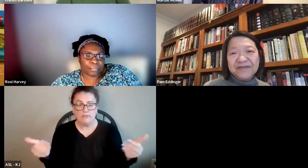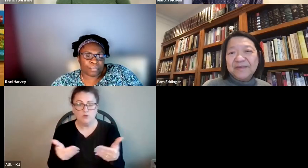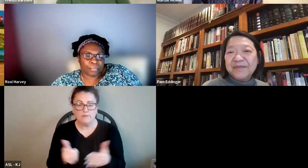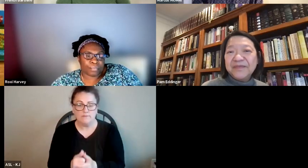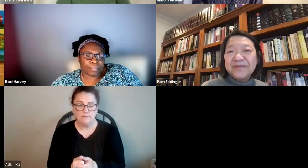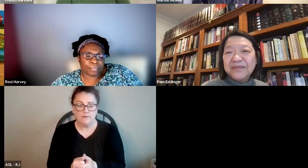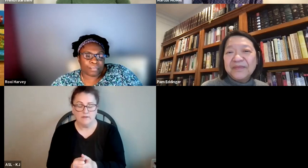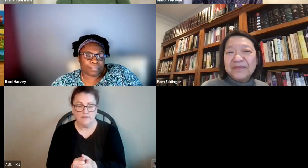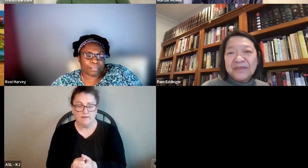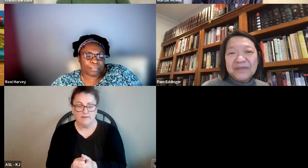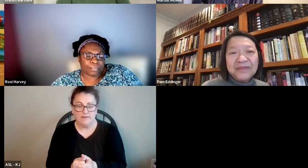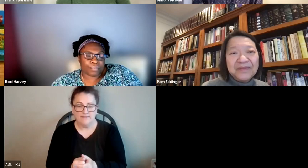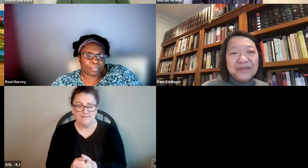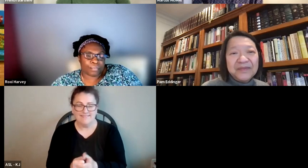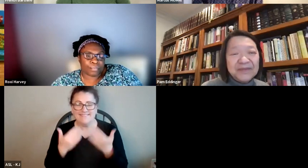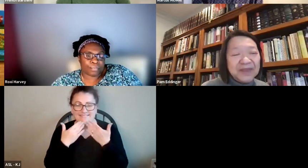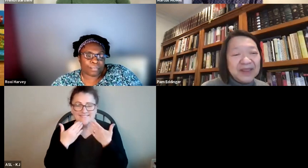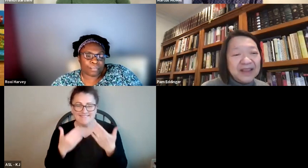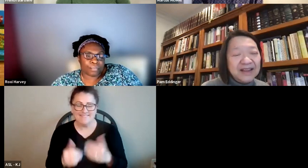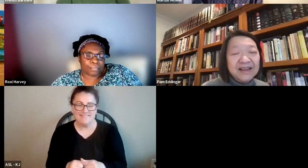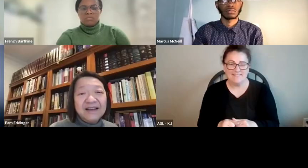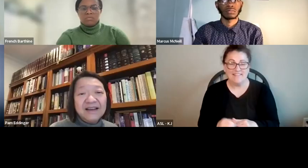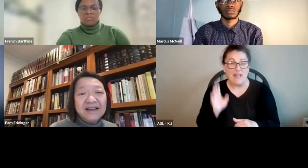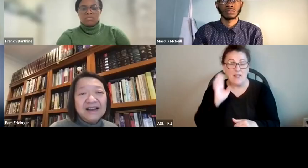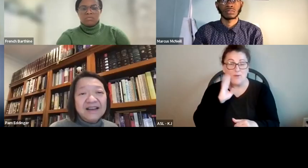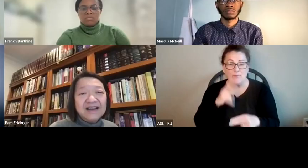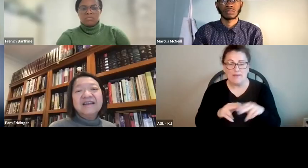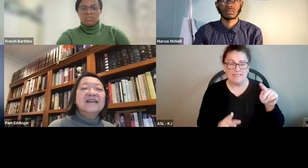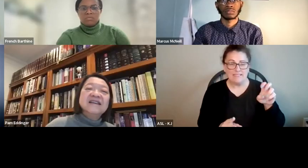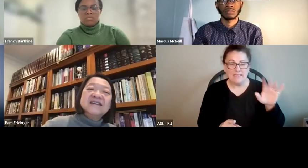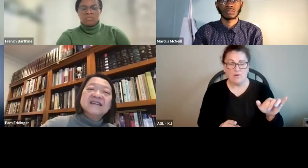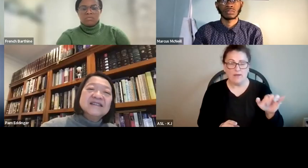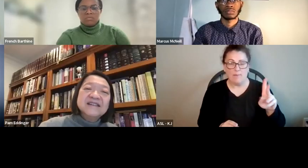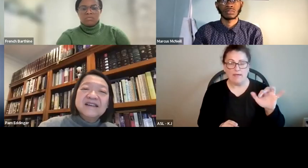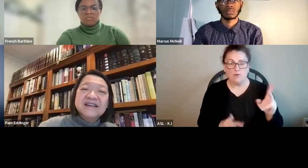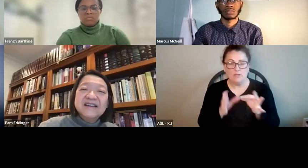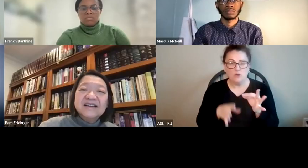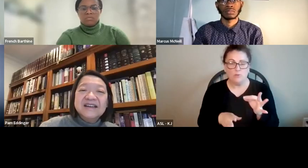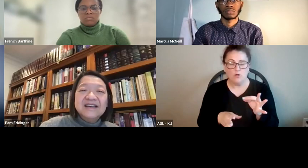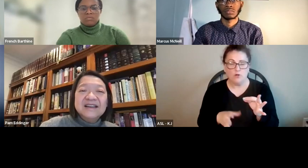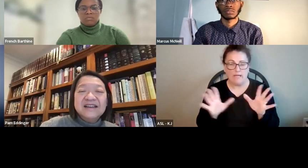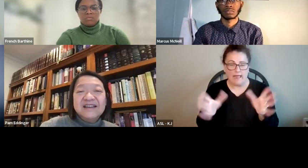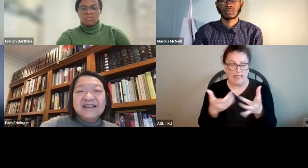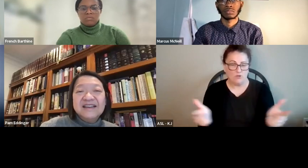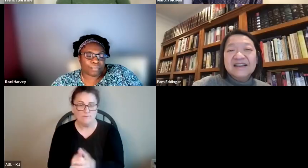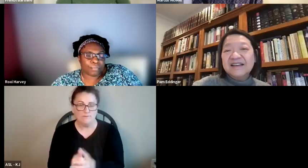himself? Thank you. Hi, everyone. My name is Terry. I'll be your Mandarin interpreter. 大家好，我叫Terry，